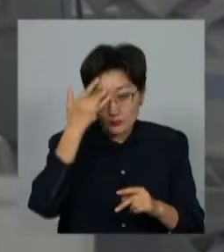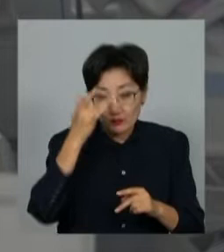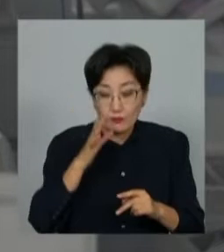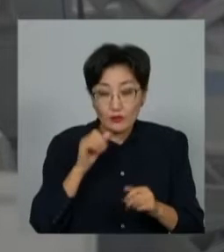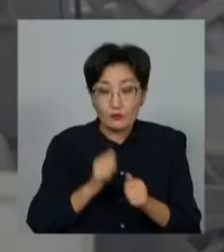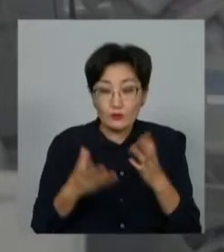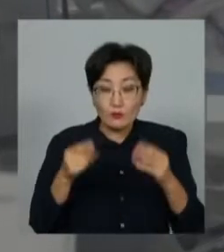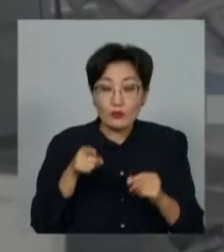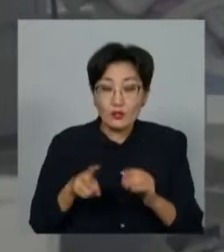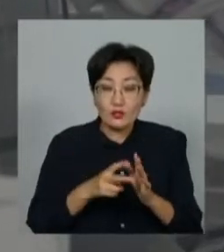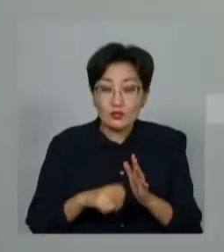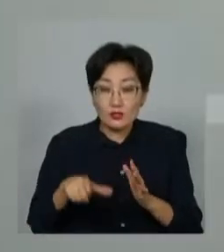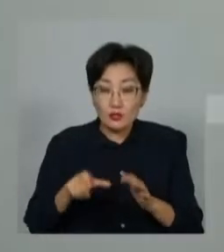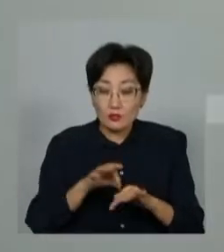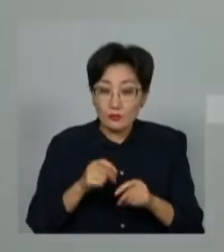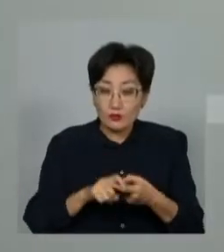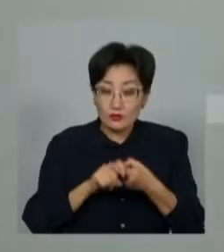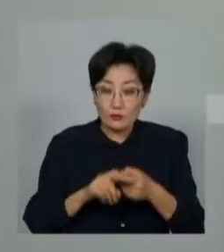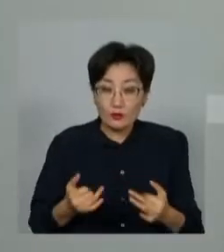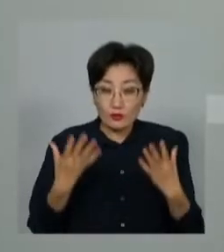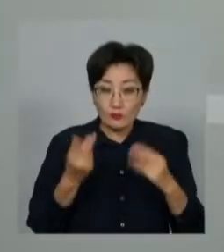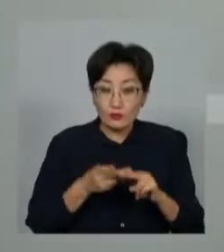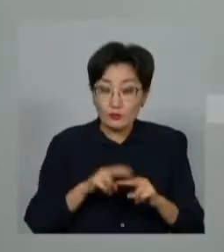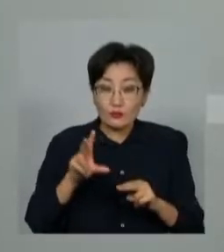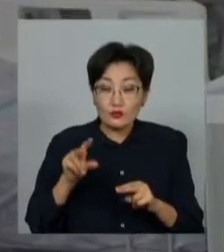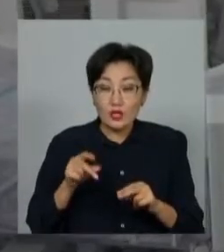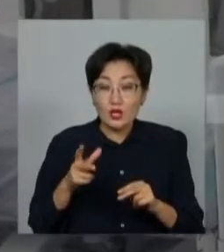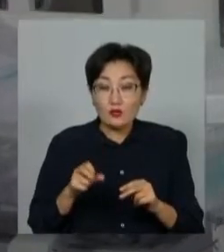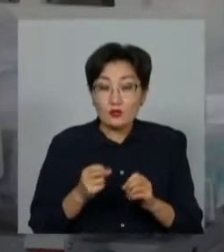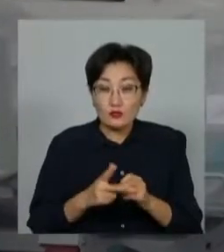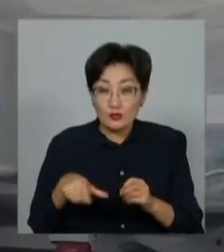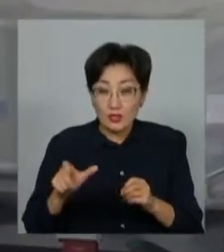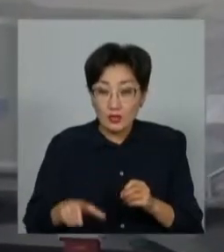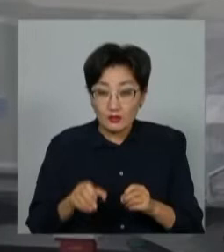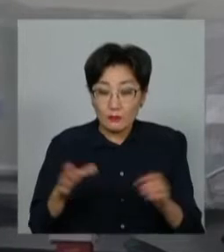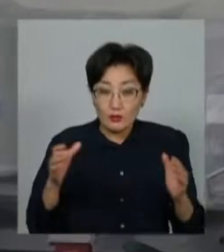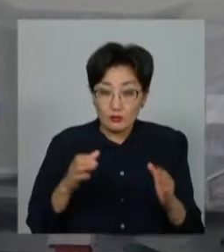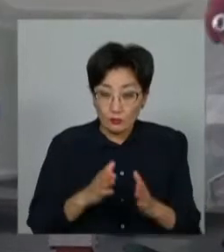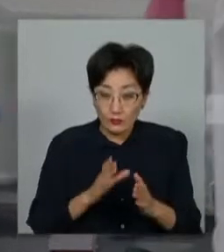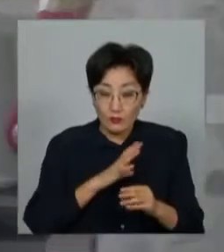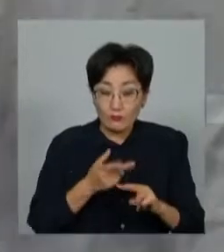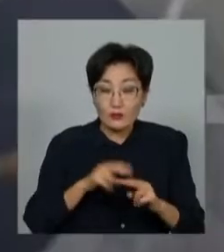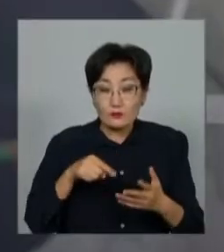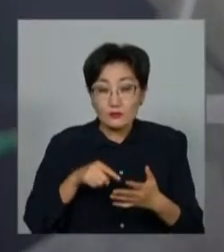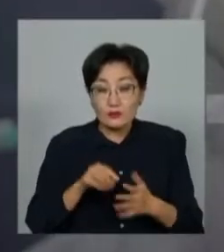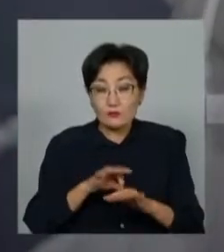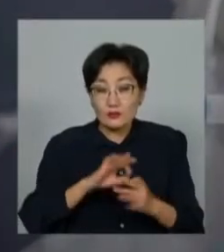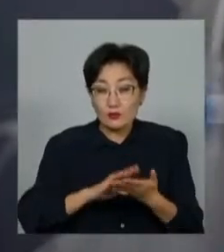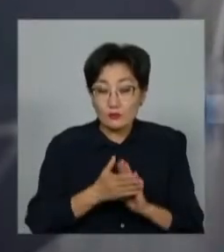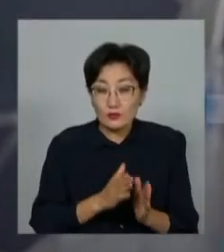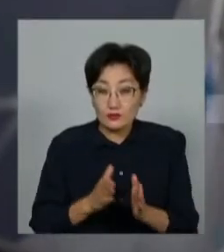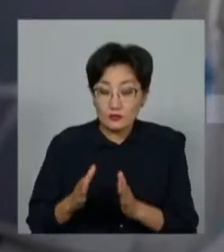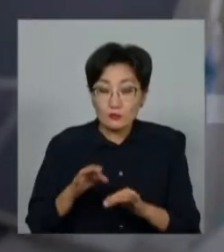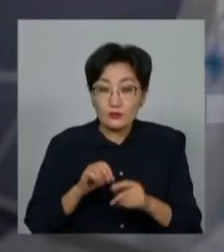күніне 1700-ге жуық адам сырқаттанса, бүгінде бұл көрсеткіш 312 науқасқа төмендеген. Осылай мегаполисте эпидахуалдың